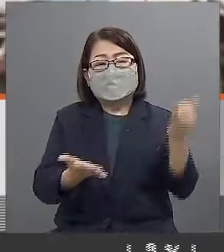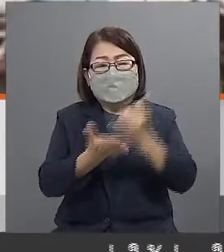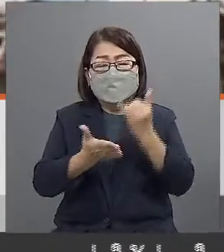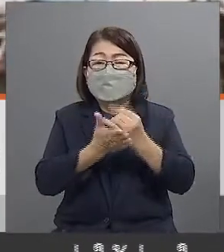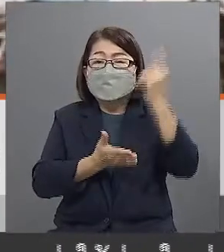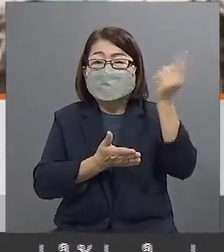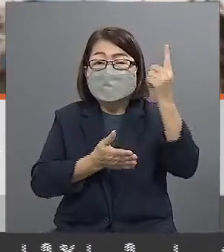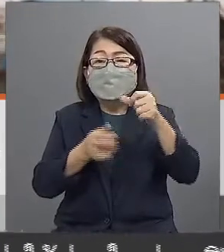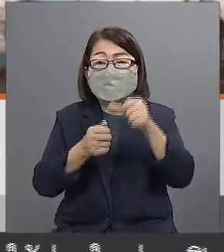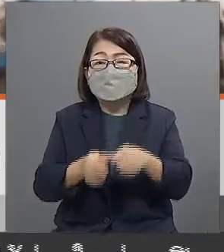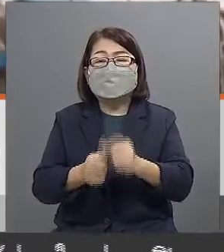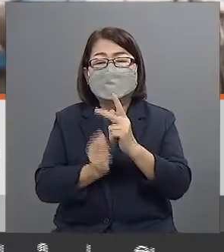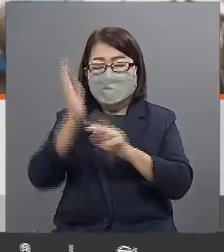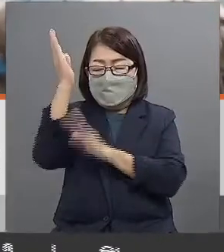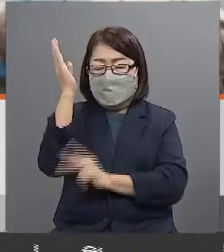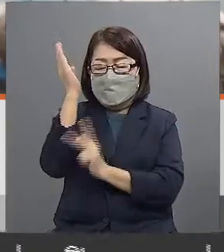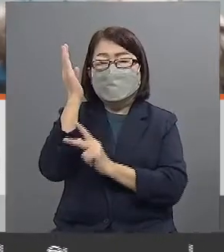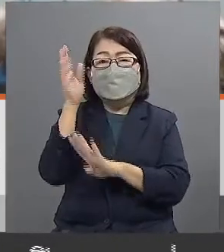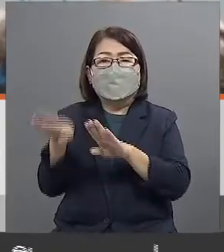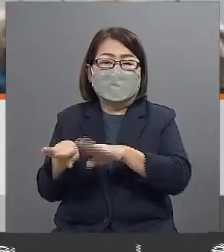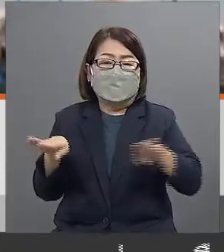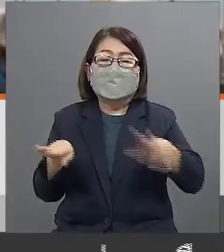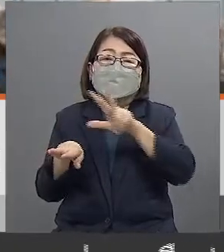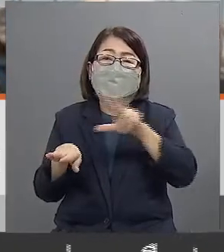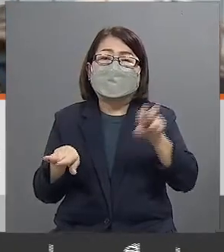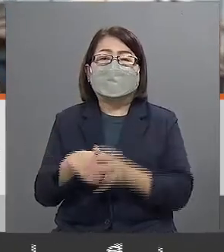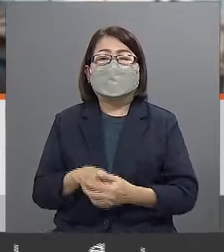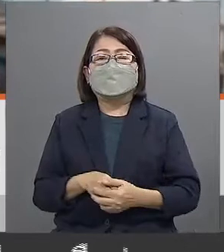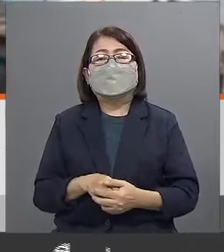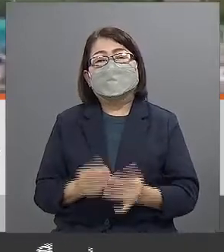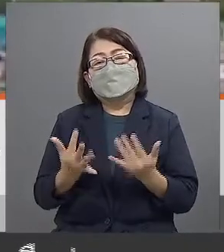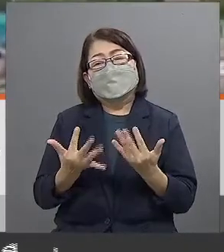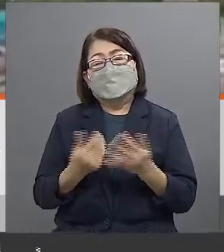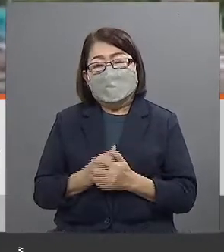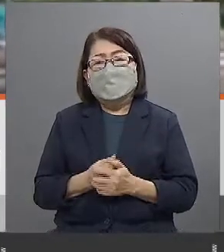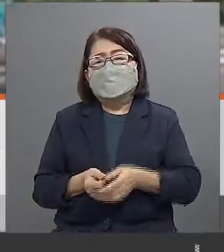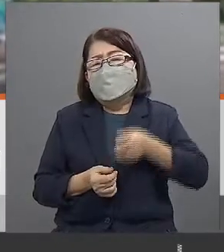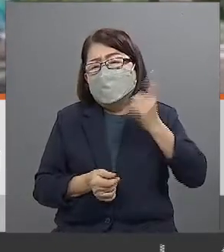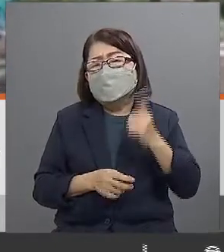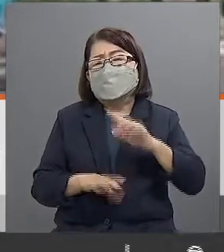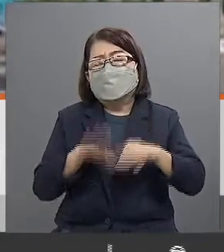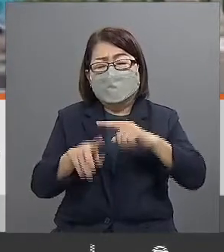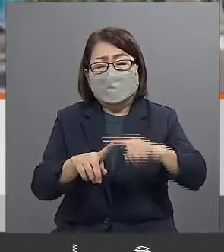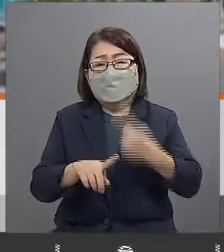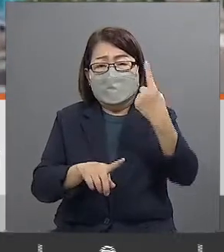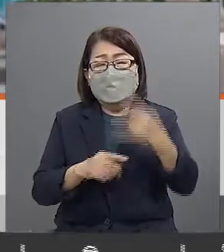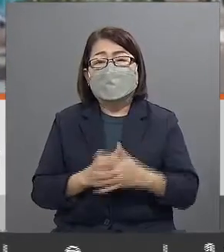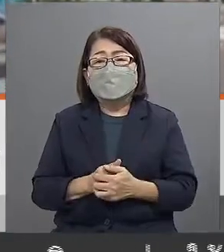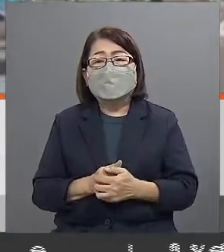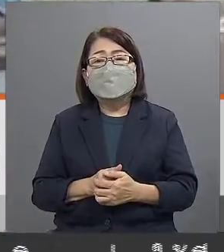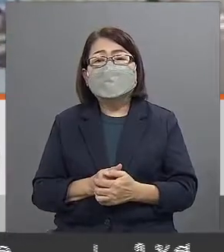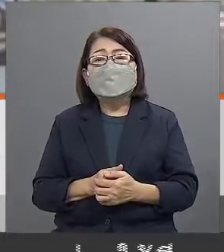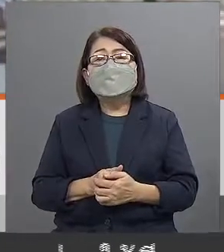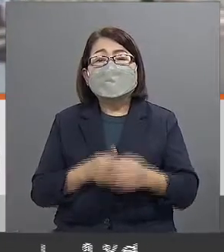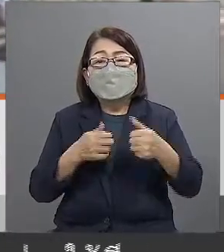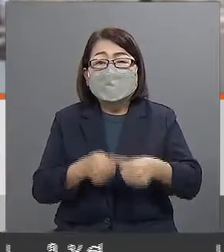จังหวัดกระบี่กว่า 300ลำจอดเรียงรายบริเวณหน้าชายหาดมานานกว่า 1เดือนแล้วนะคะหลังจากอุทยานหาดนพรัตน์ธารา